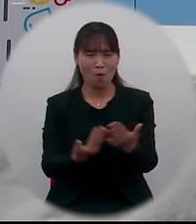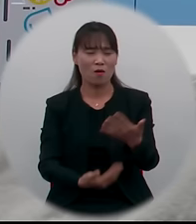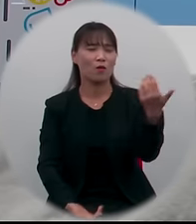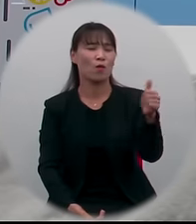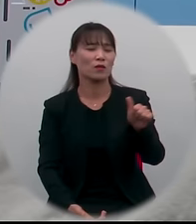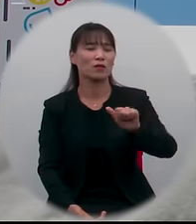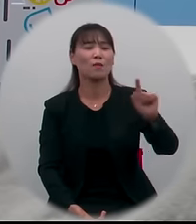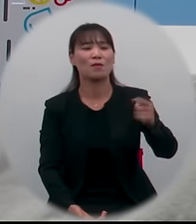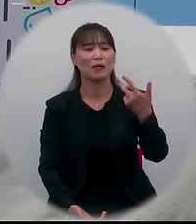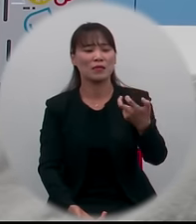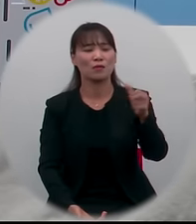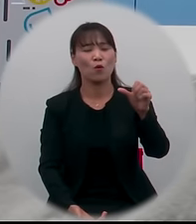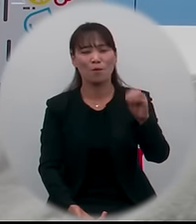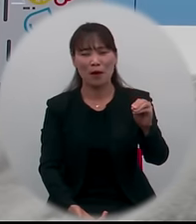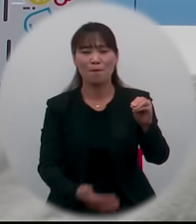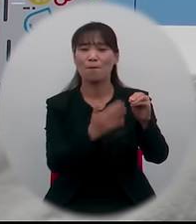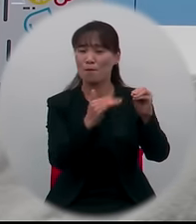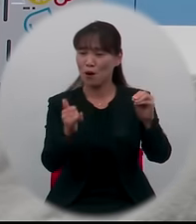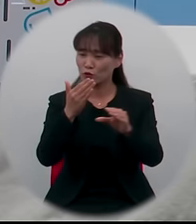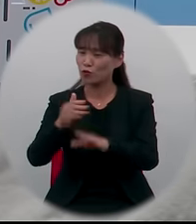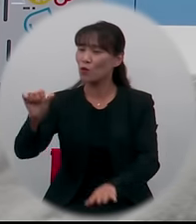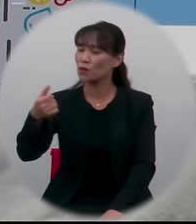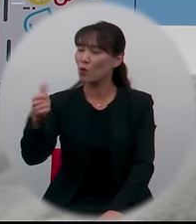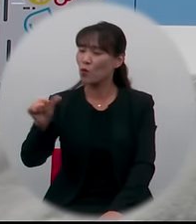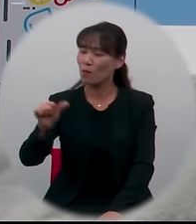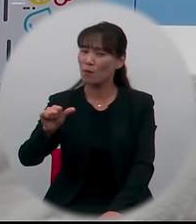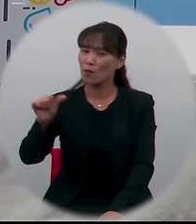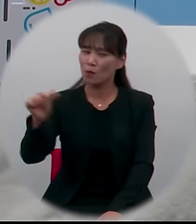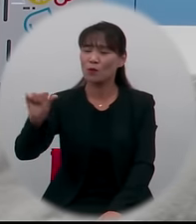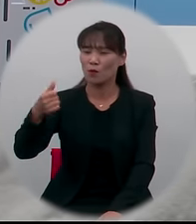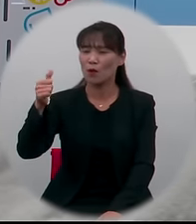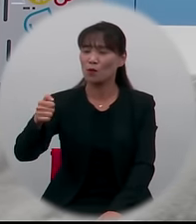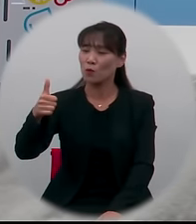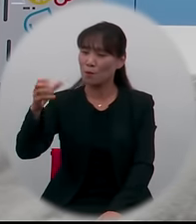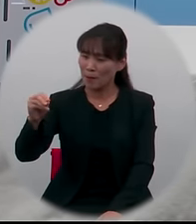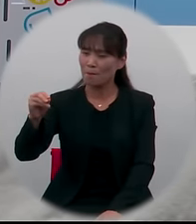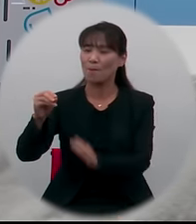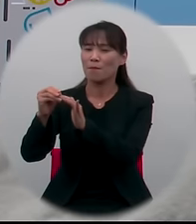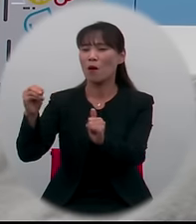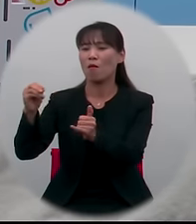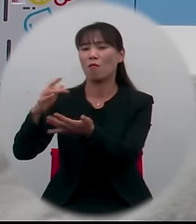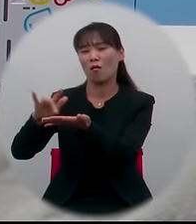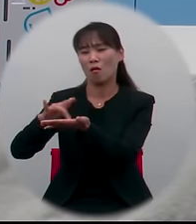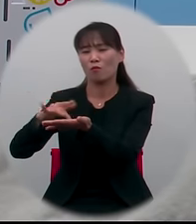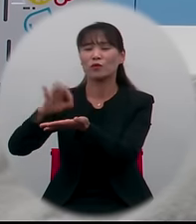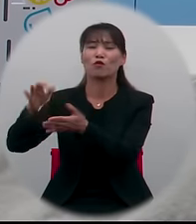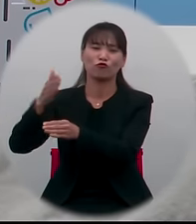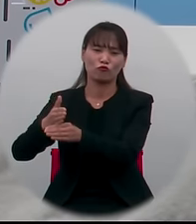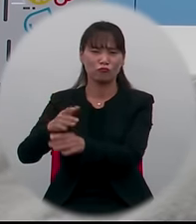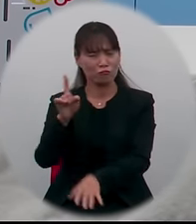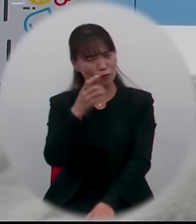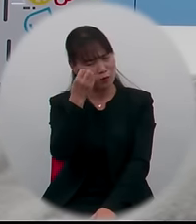중에 5,555 명이 스마트폰을 쓰 시대가 되었습니다 잠깐 좀 뭔가 이상하죠 어떻게 인구수보다